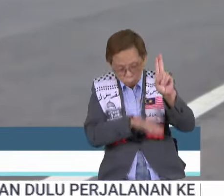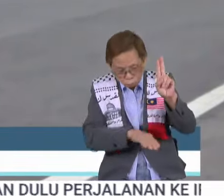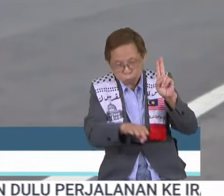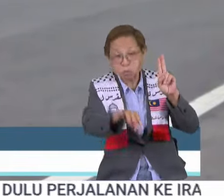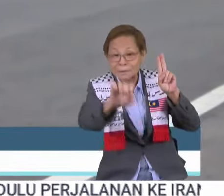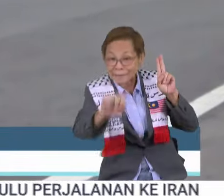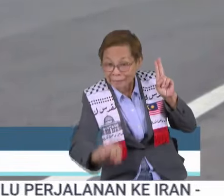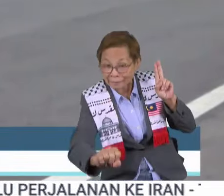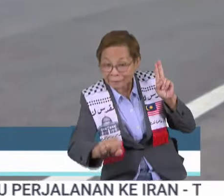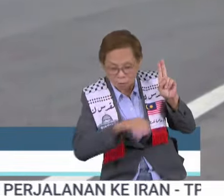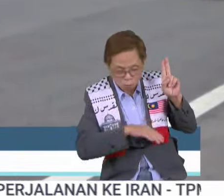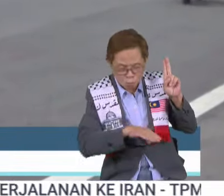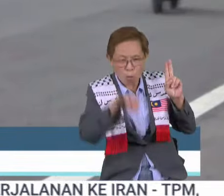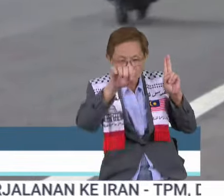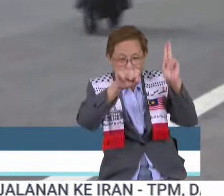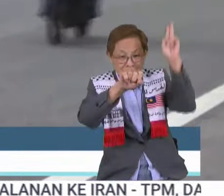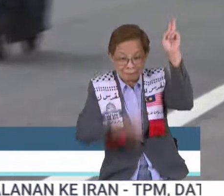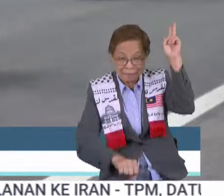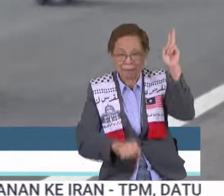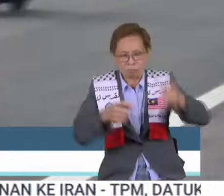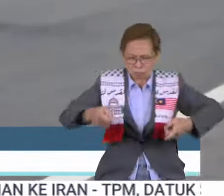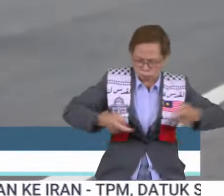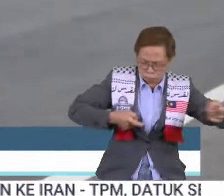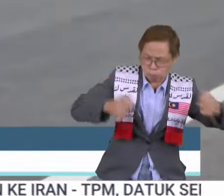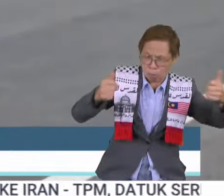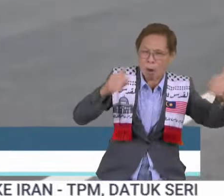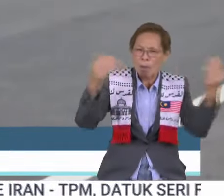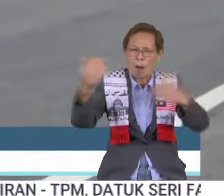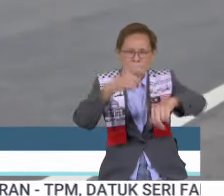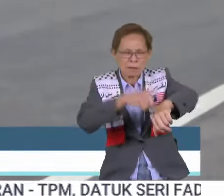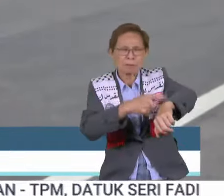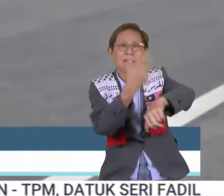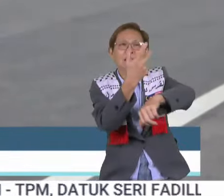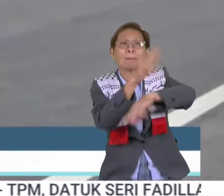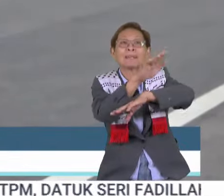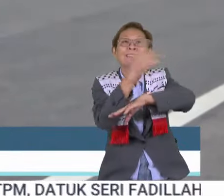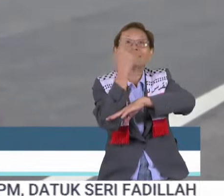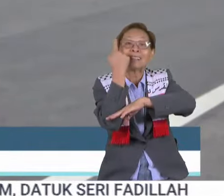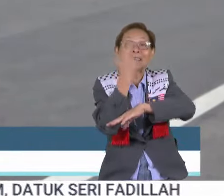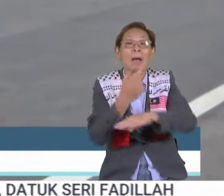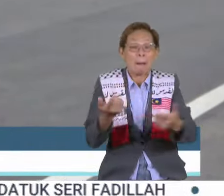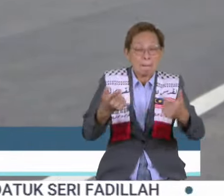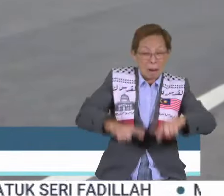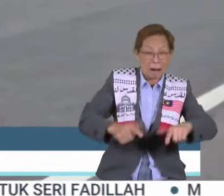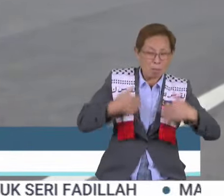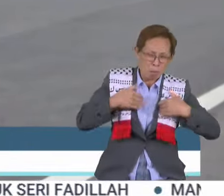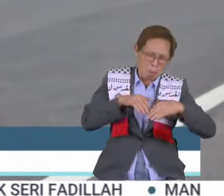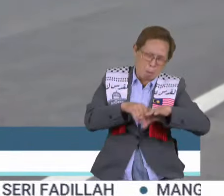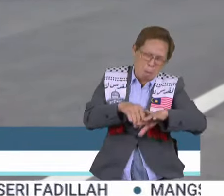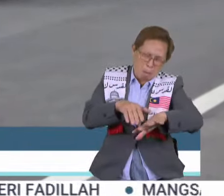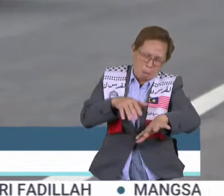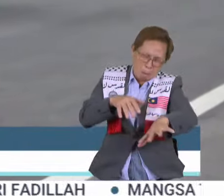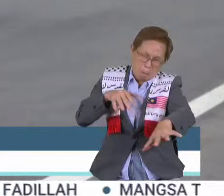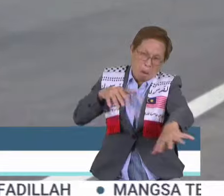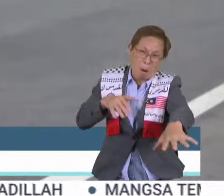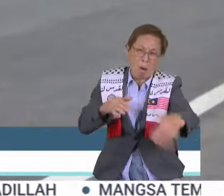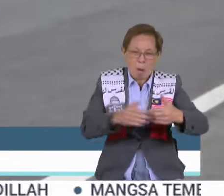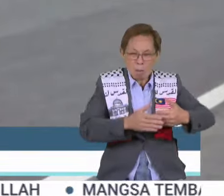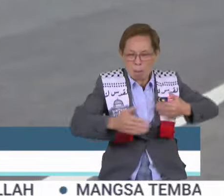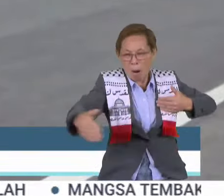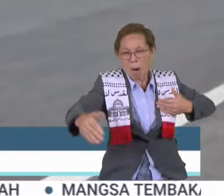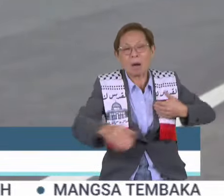lagi terkawal berbanding jam 3 petang tadi di mana berlaku kesesakan